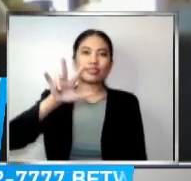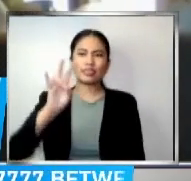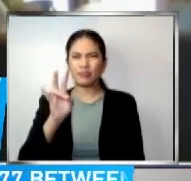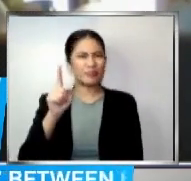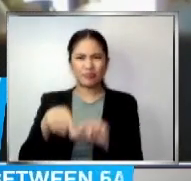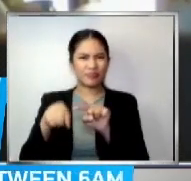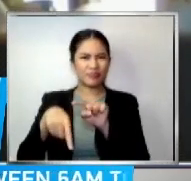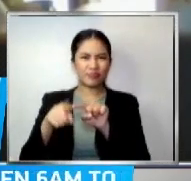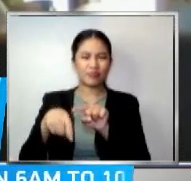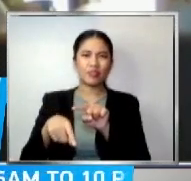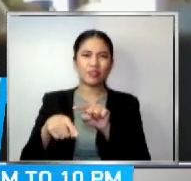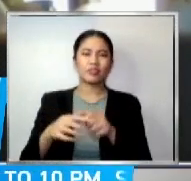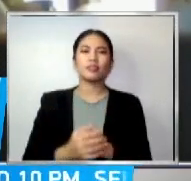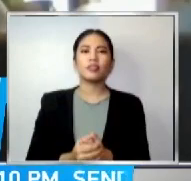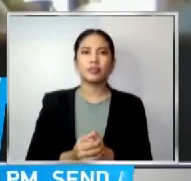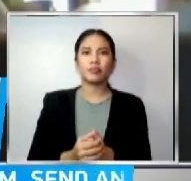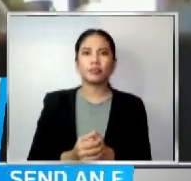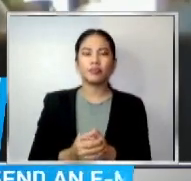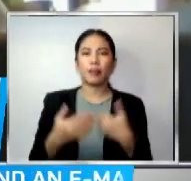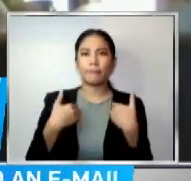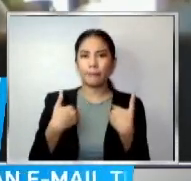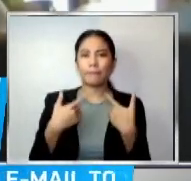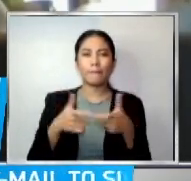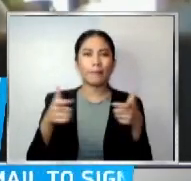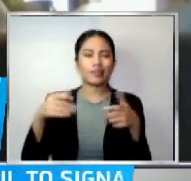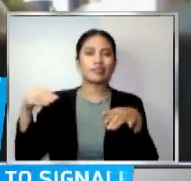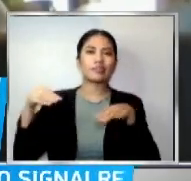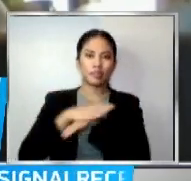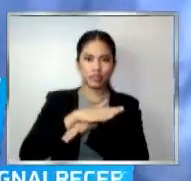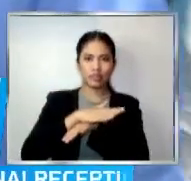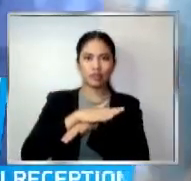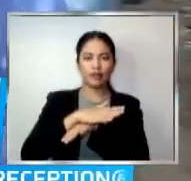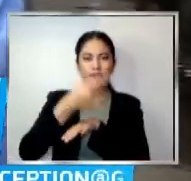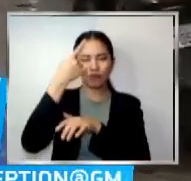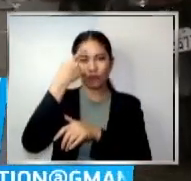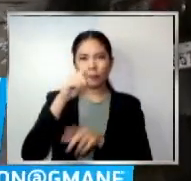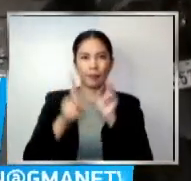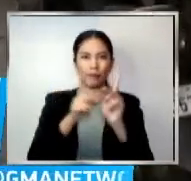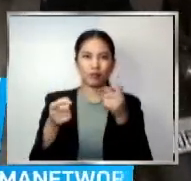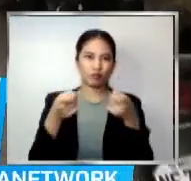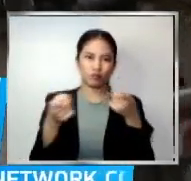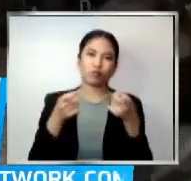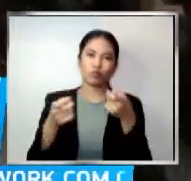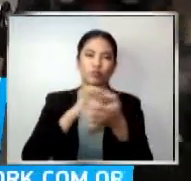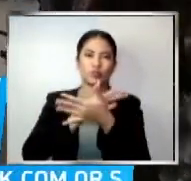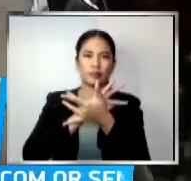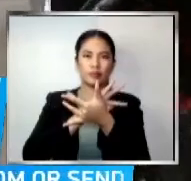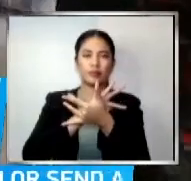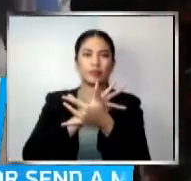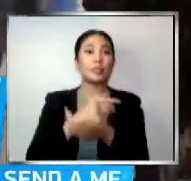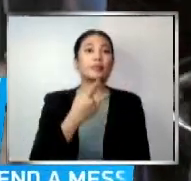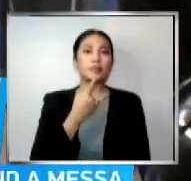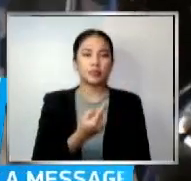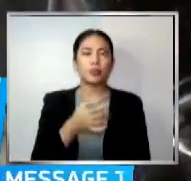bagay pa rin ho yan. Malaki pa rin ho ang impact po niyan sa ating pag-manage ng COVID-19. Aminado si Magalong nananatiling weakest link